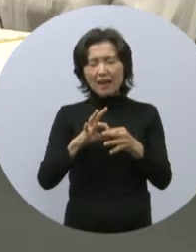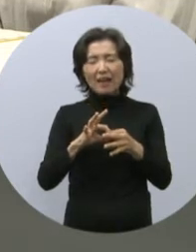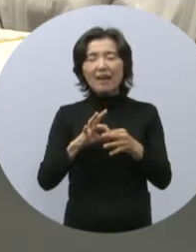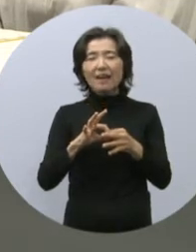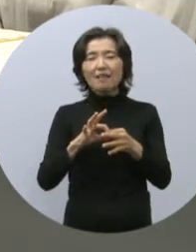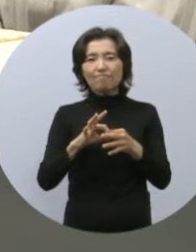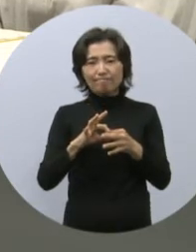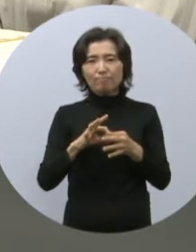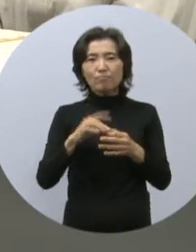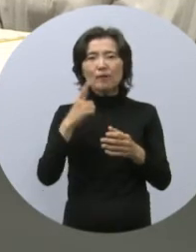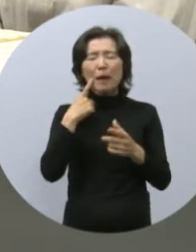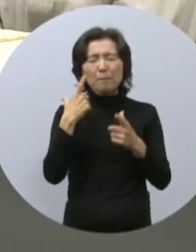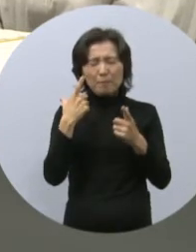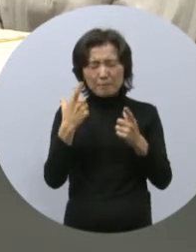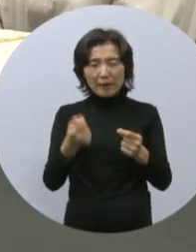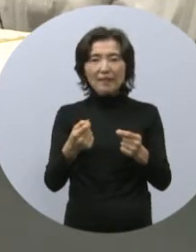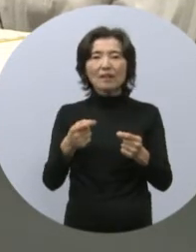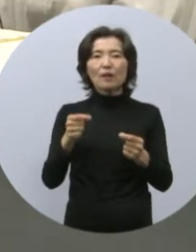もう